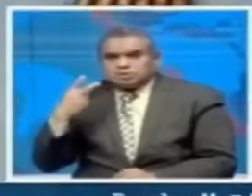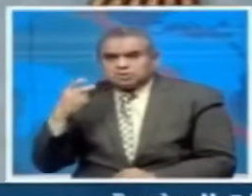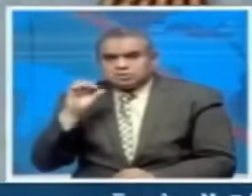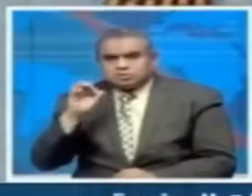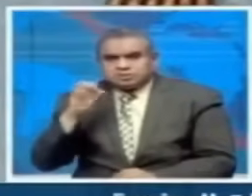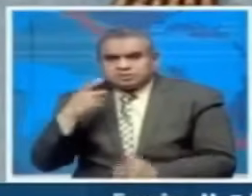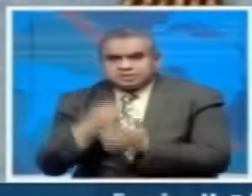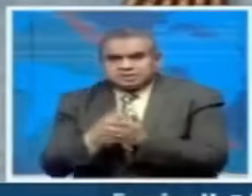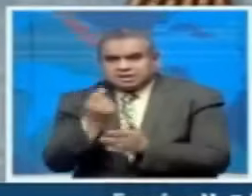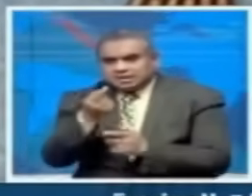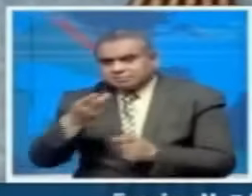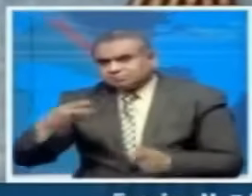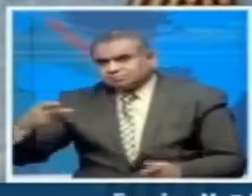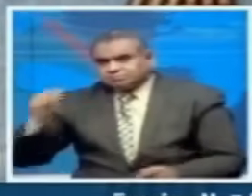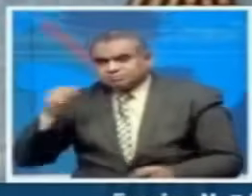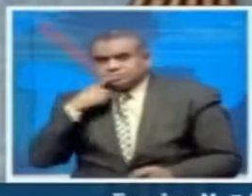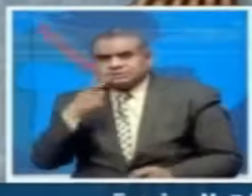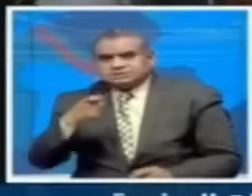ذخيرة أنواع.